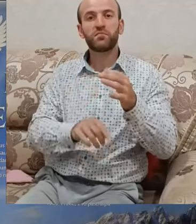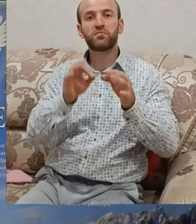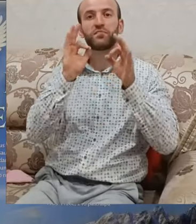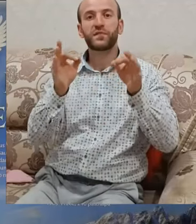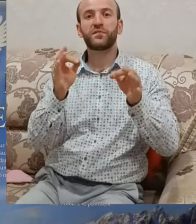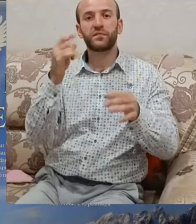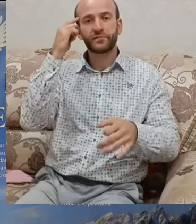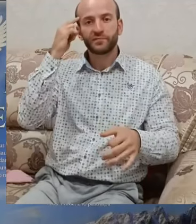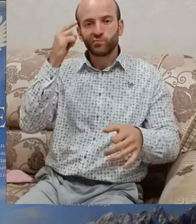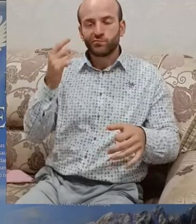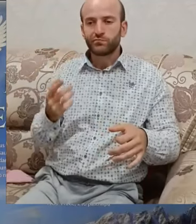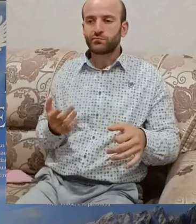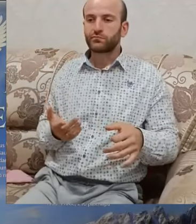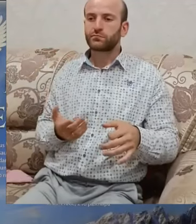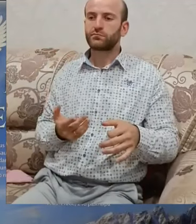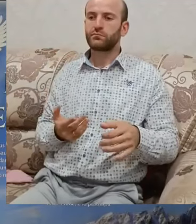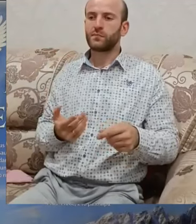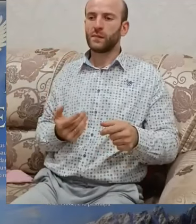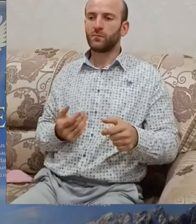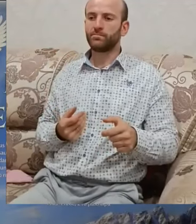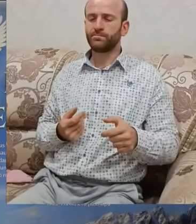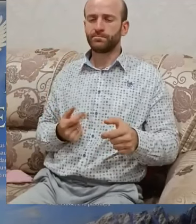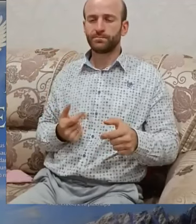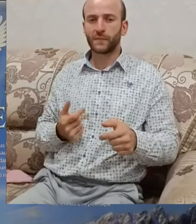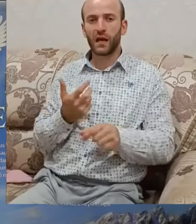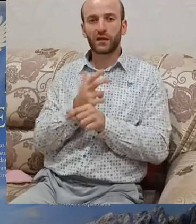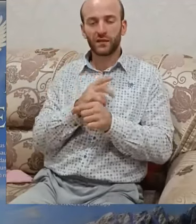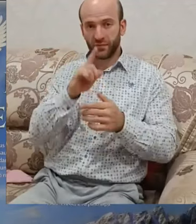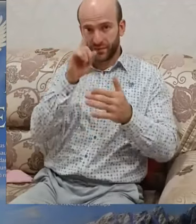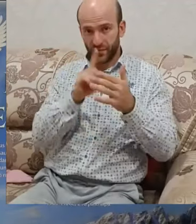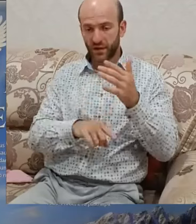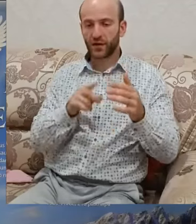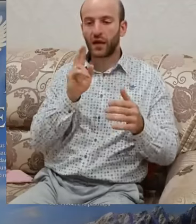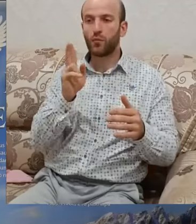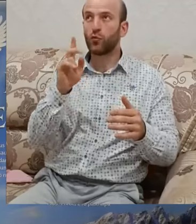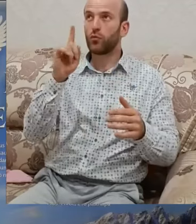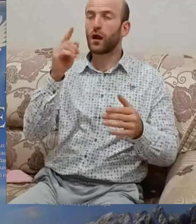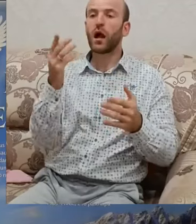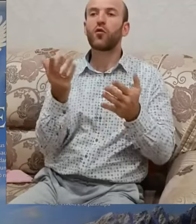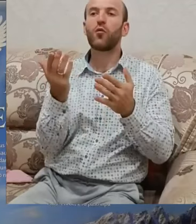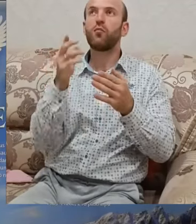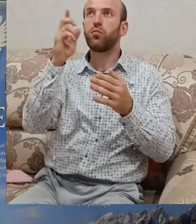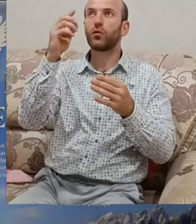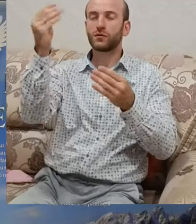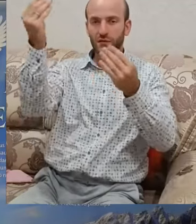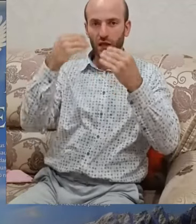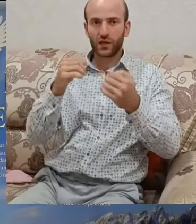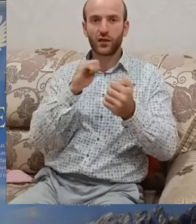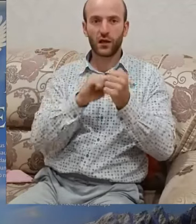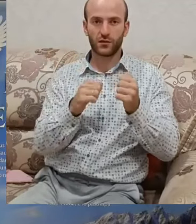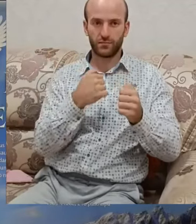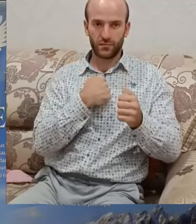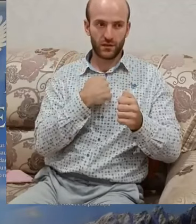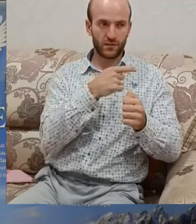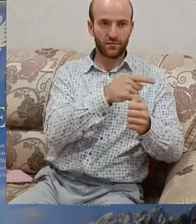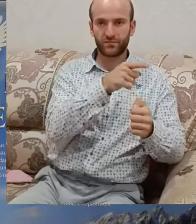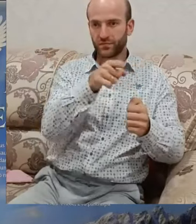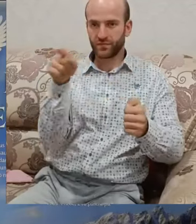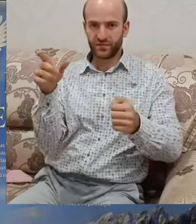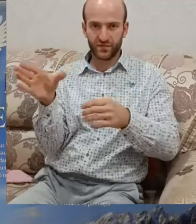O tai yra tikėjimas, kuris duotas kiekvienam iš mūsų. А это вера, которая дарована каждому из нас. Tai ne mūsų tik, tai yra